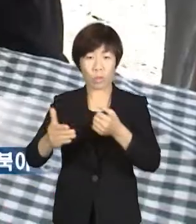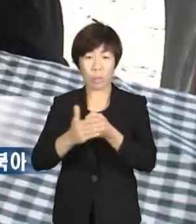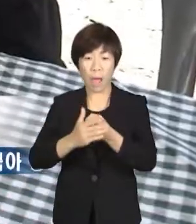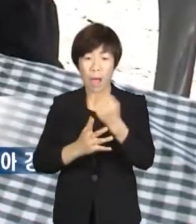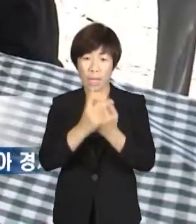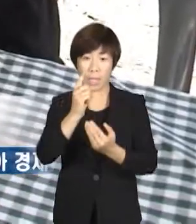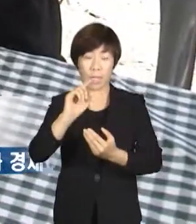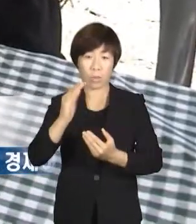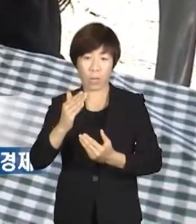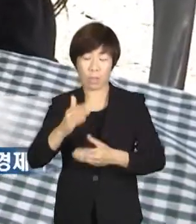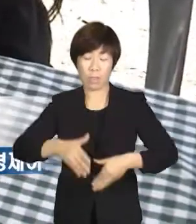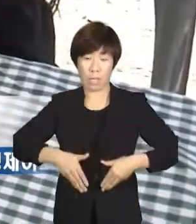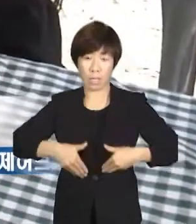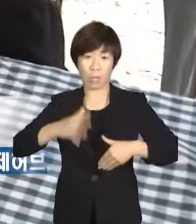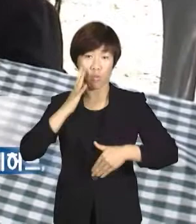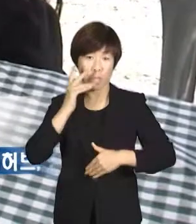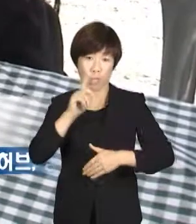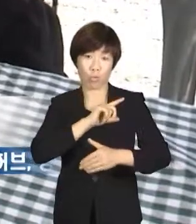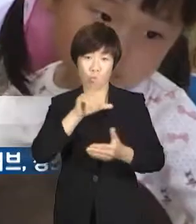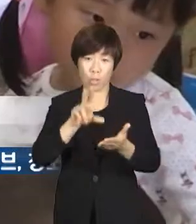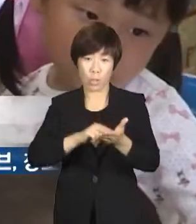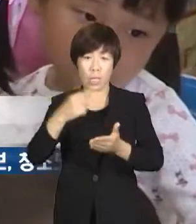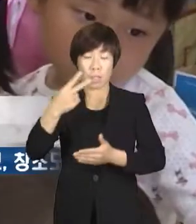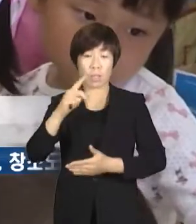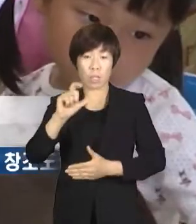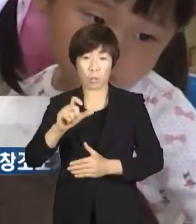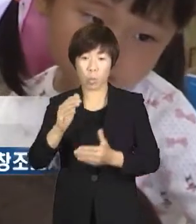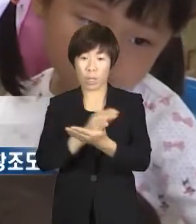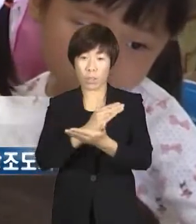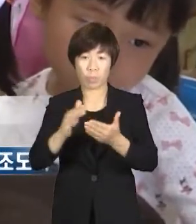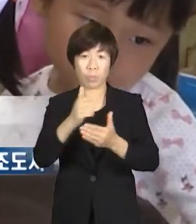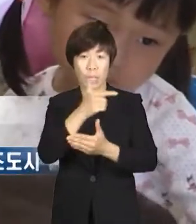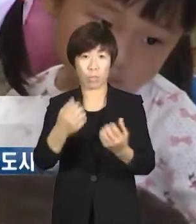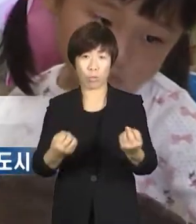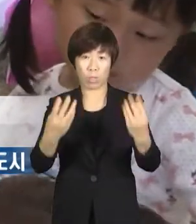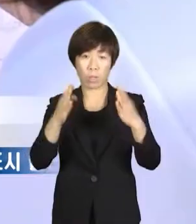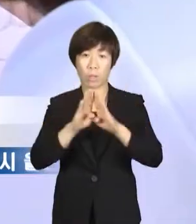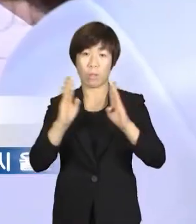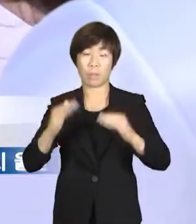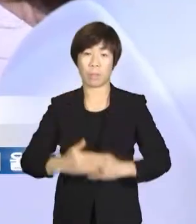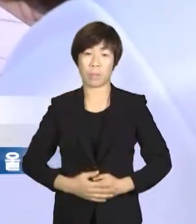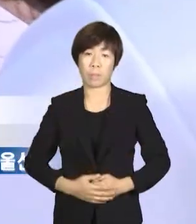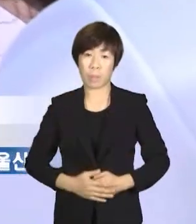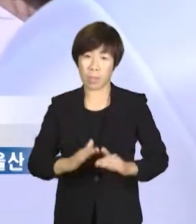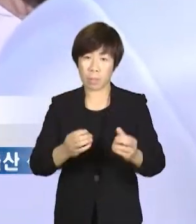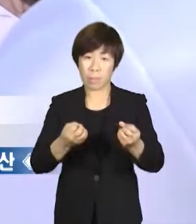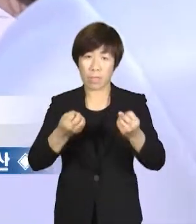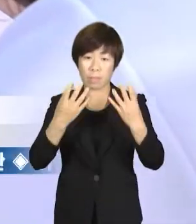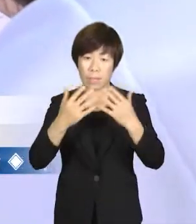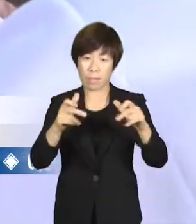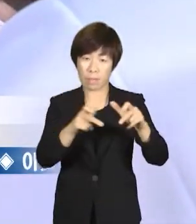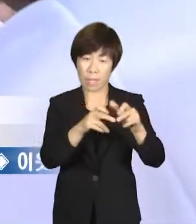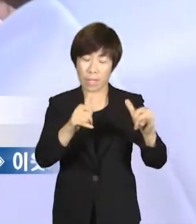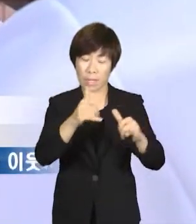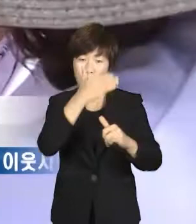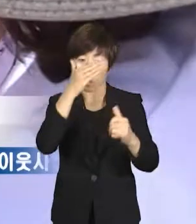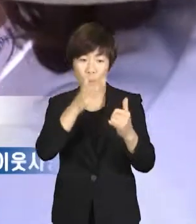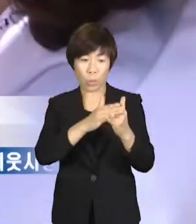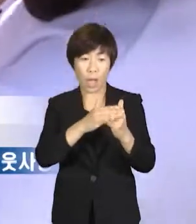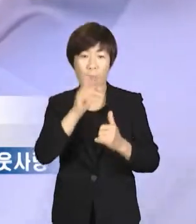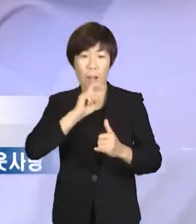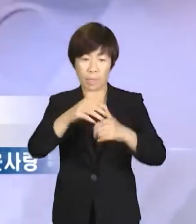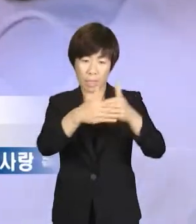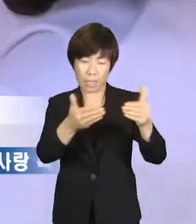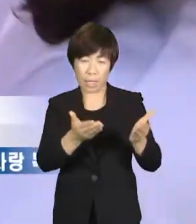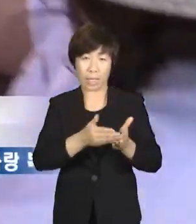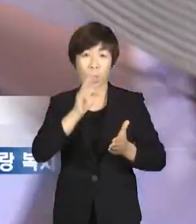되는 따뜻한 울산을 주제로 2015 울산 나눔대축제가 열렸습니다. 이번 행사는 장애인 청소년